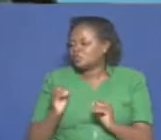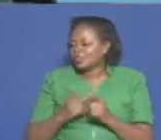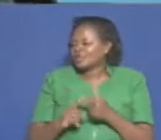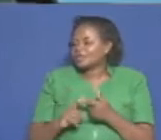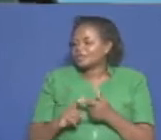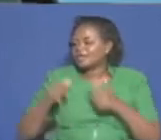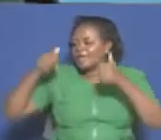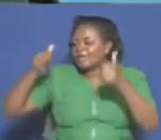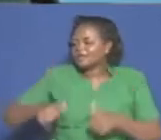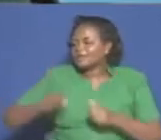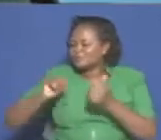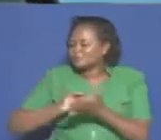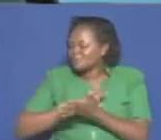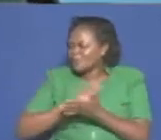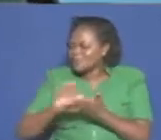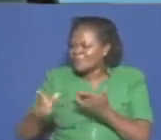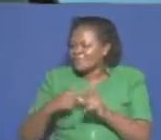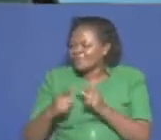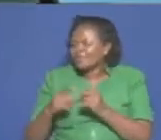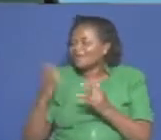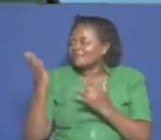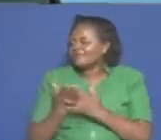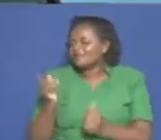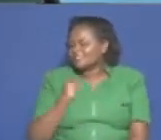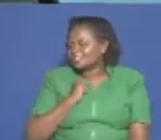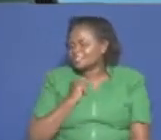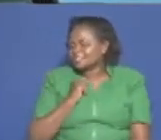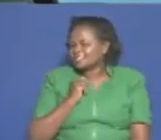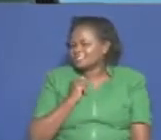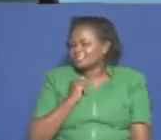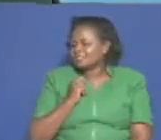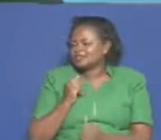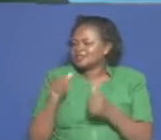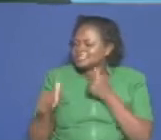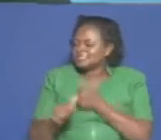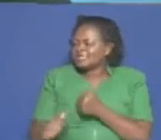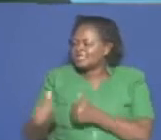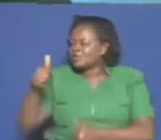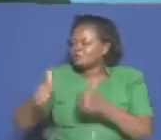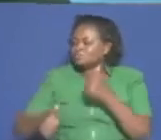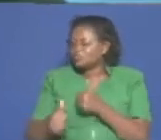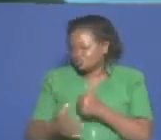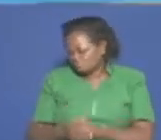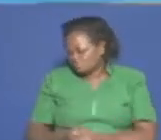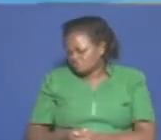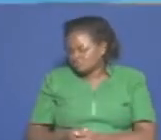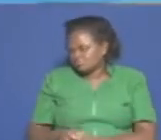kalenda ingeenda vyema, lakini sasa hivi kalenda imeathirika. Je, kuna ile hatari ama ule uwezekano pengine kwa tathmini yako?